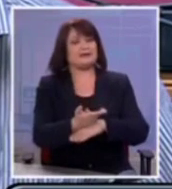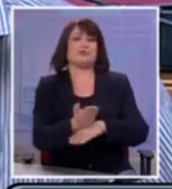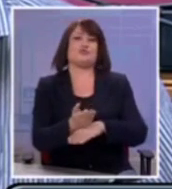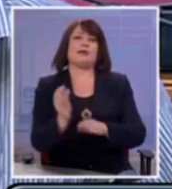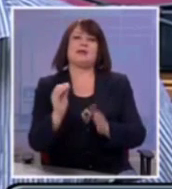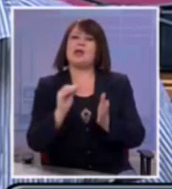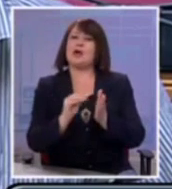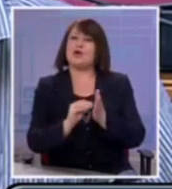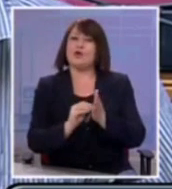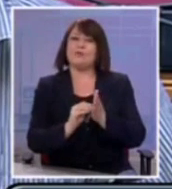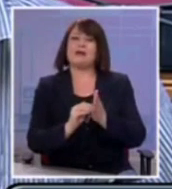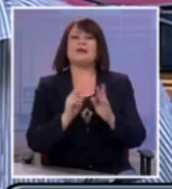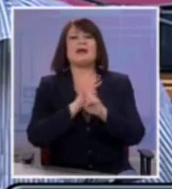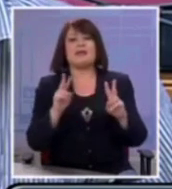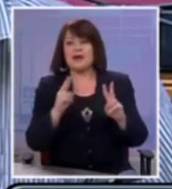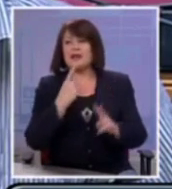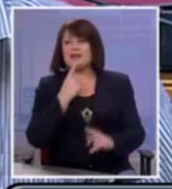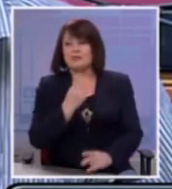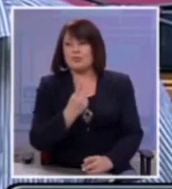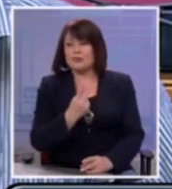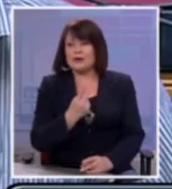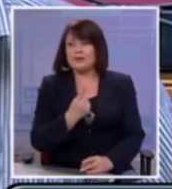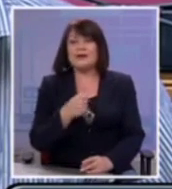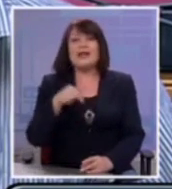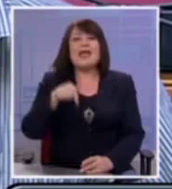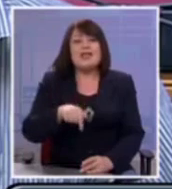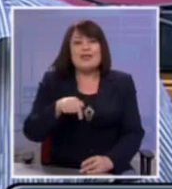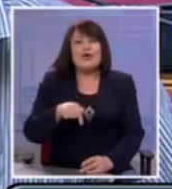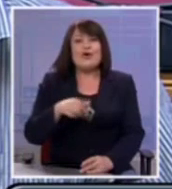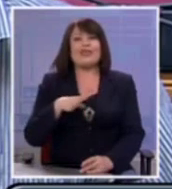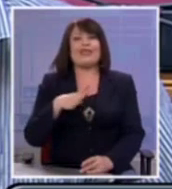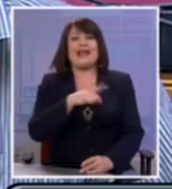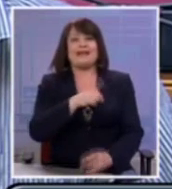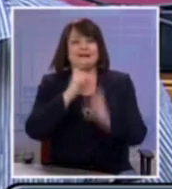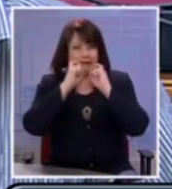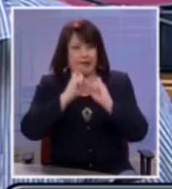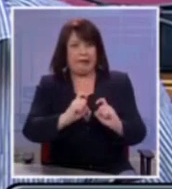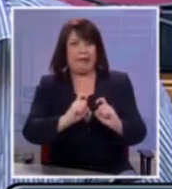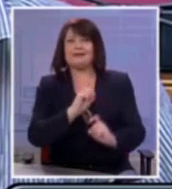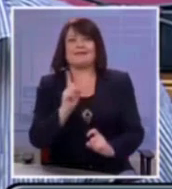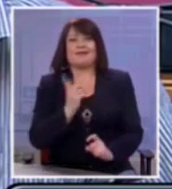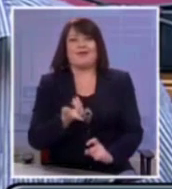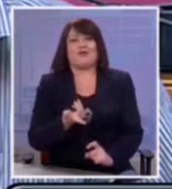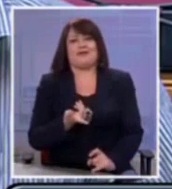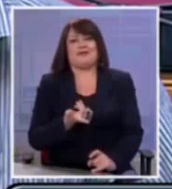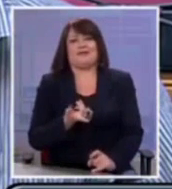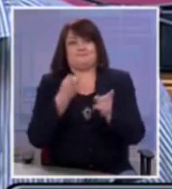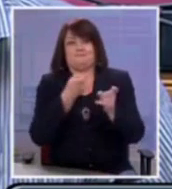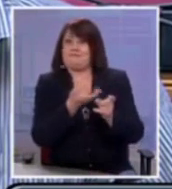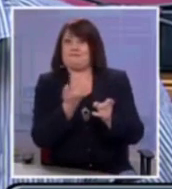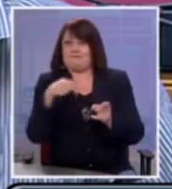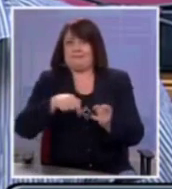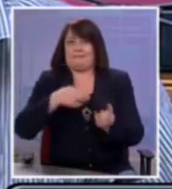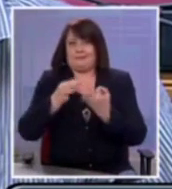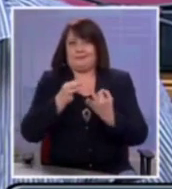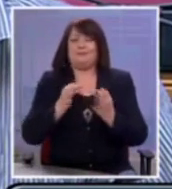επίσης να είναι σαφές ότι εδώ είστε με τη θέλησή σας. Δεν σας εξανάγκασε κανείς να είστε